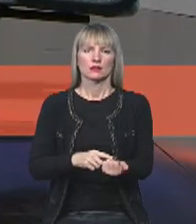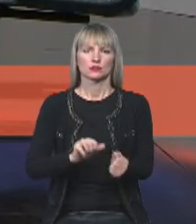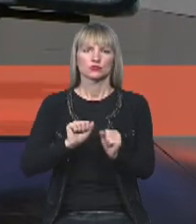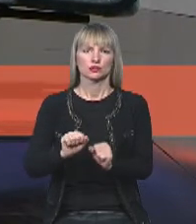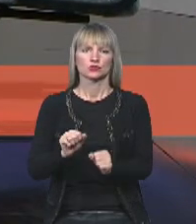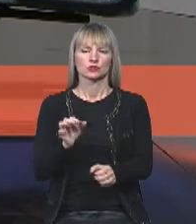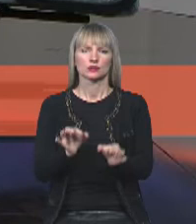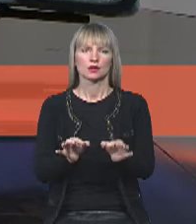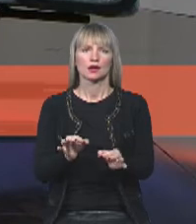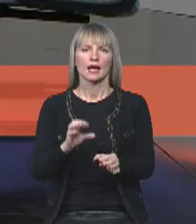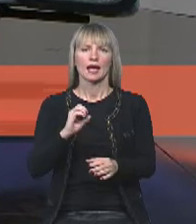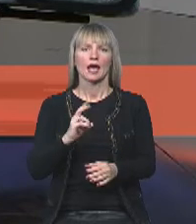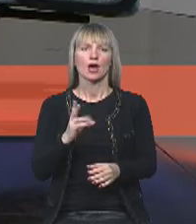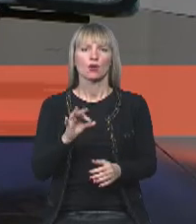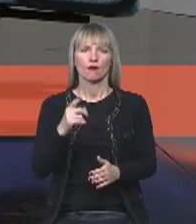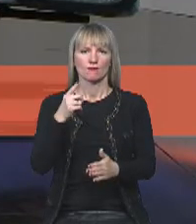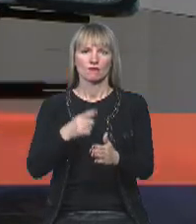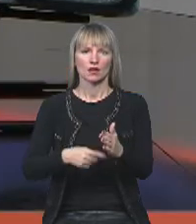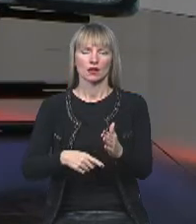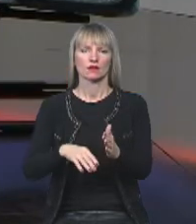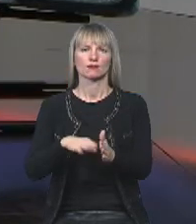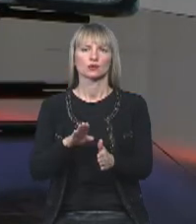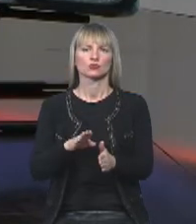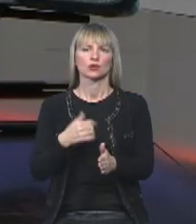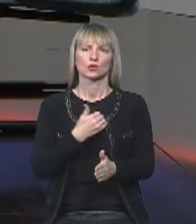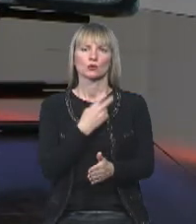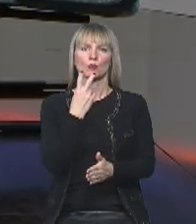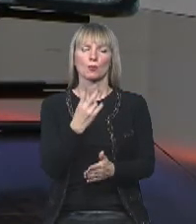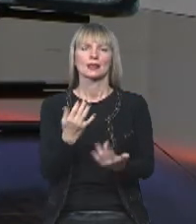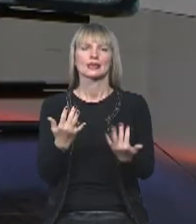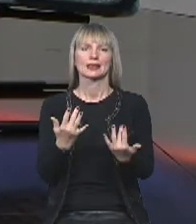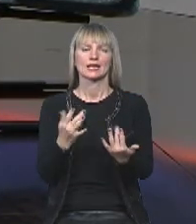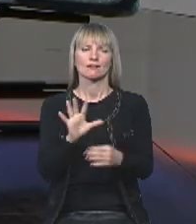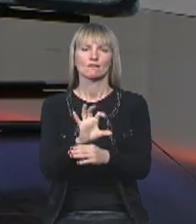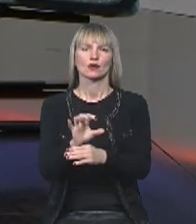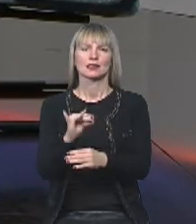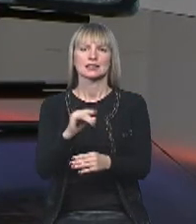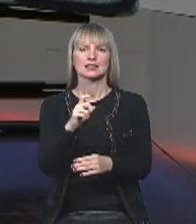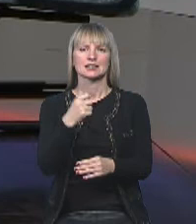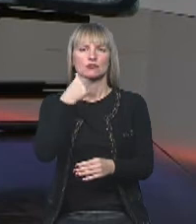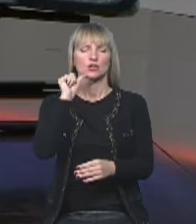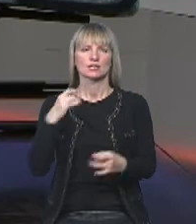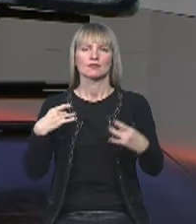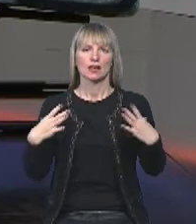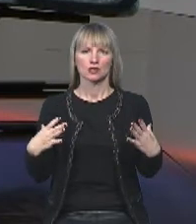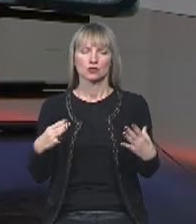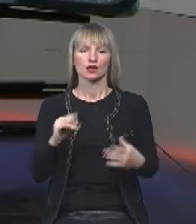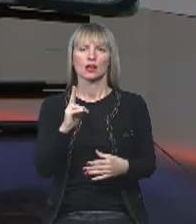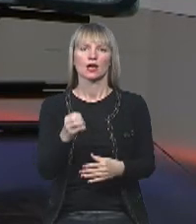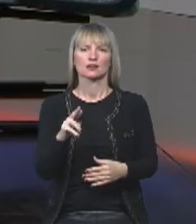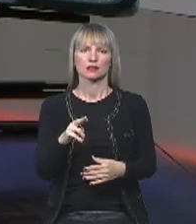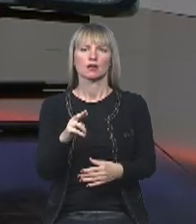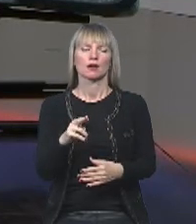екопесимізму. Повертаємося до екооптимізму. Зараз хочу, щоб ми побачили деякі світлини з учорашнього свята. І он Катя дуже